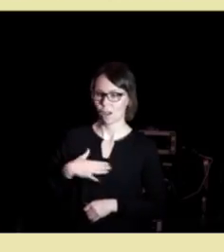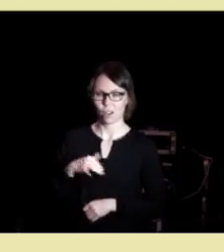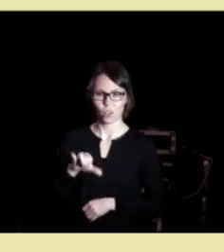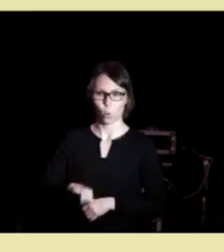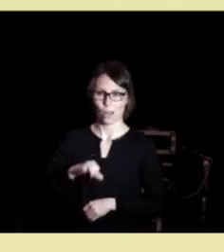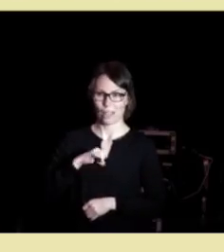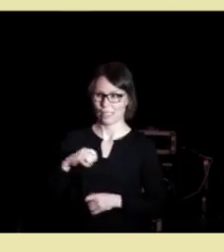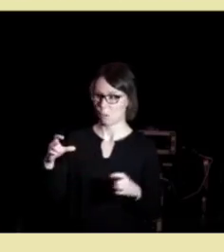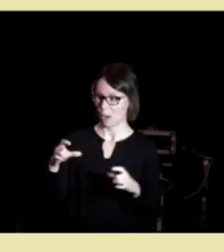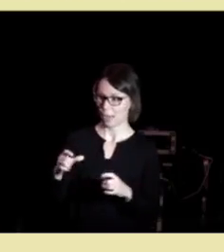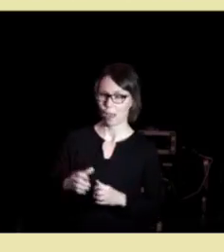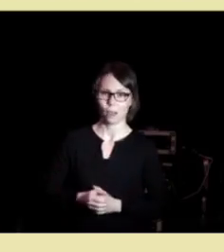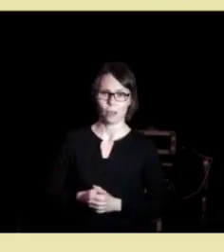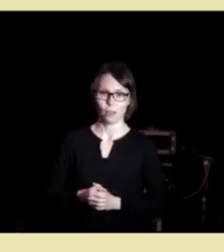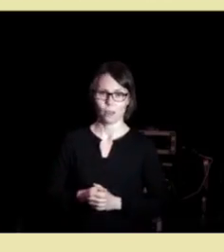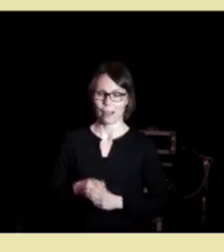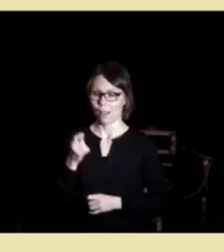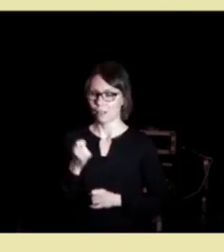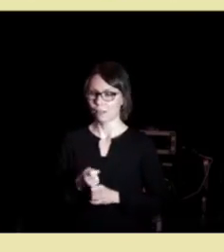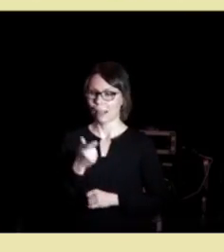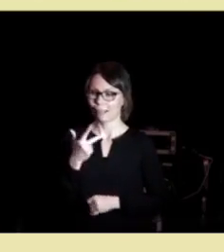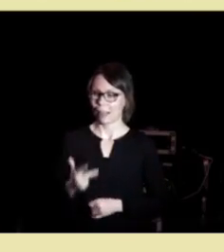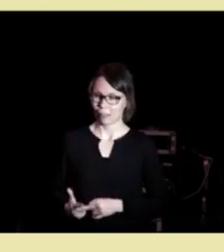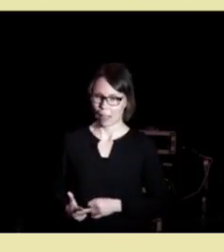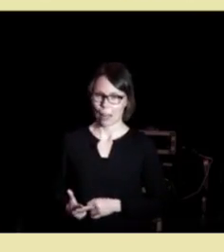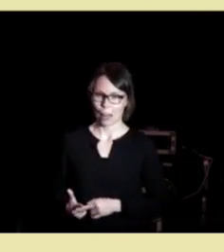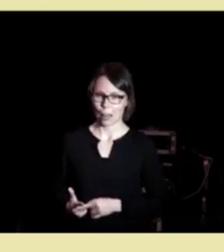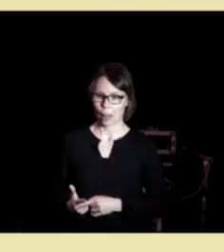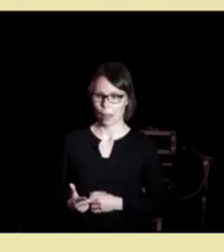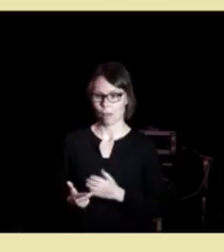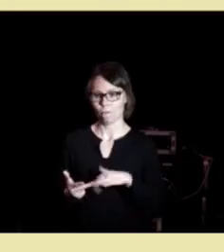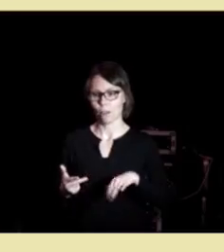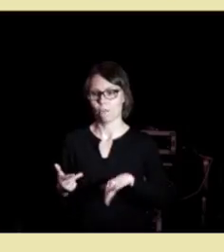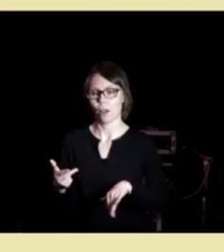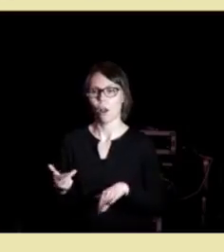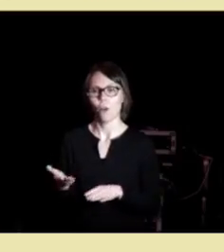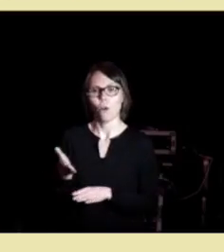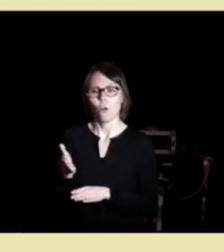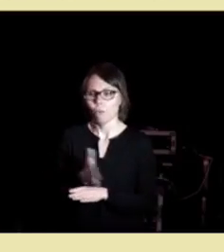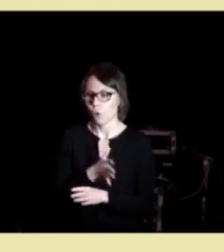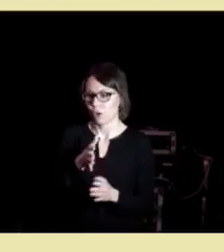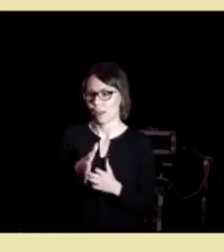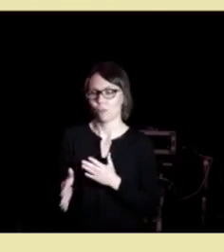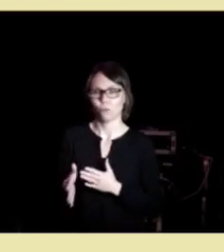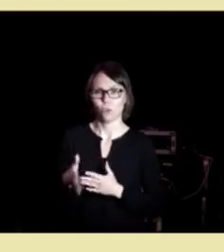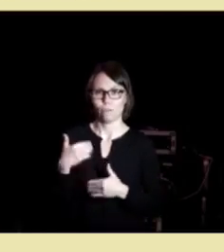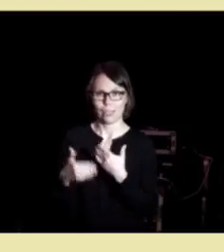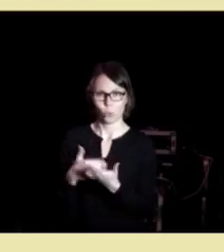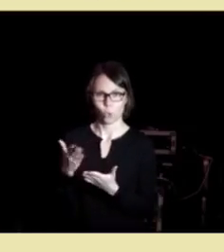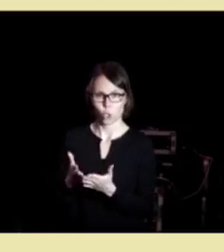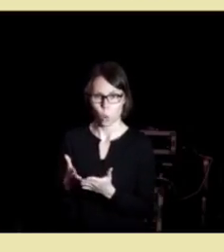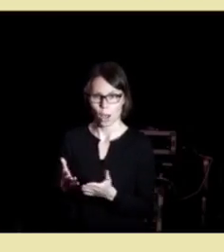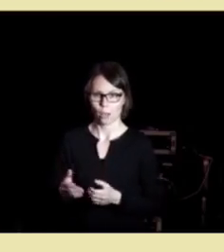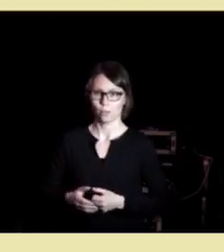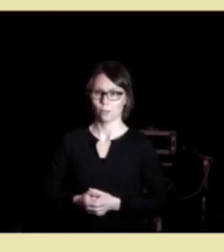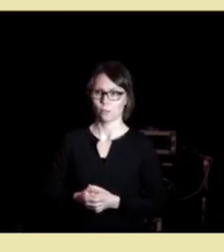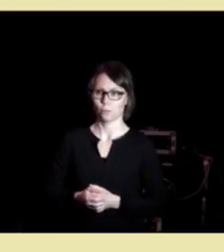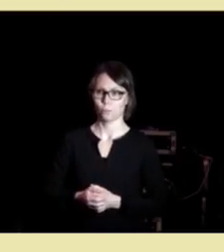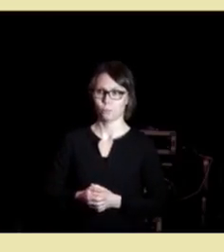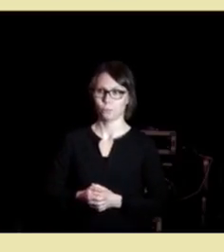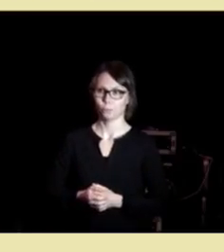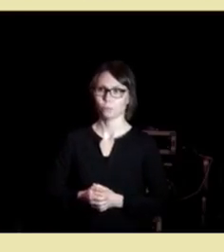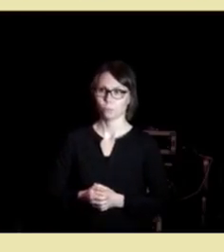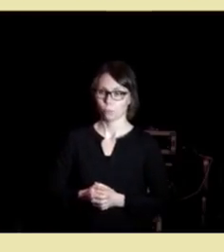dårlig selvbilde. Nesten 1/3 faller fra før de har gjennomført videregående skole. Og det er jo